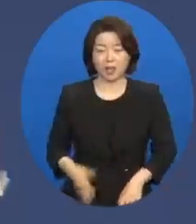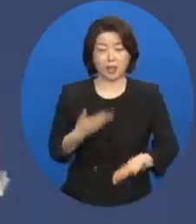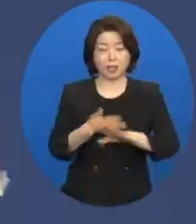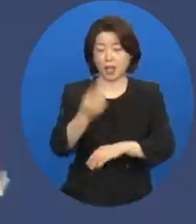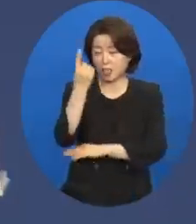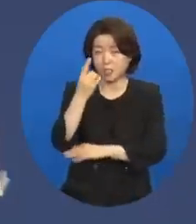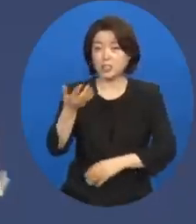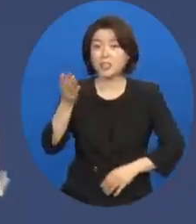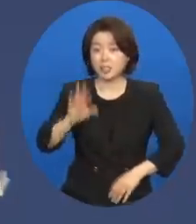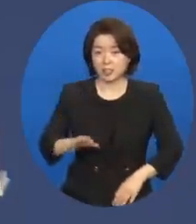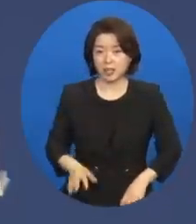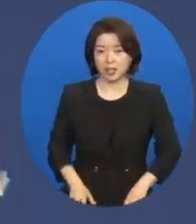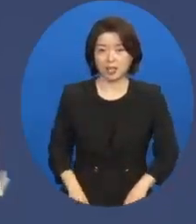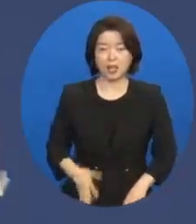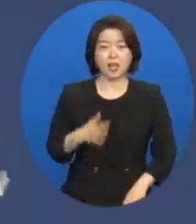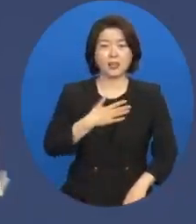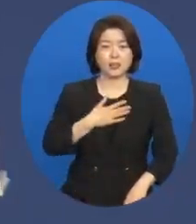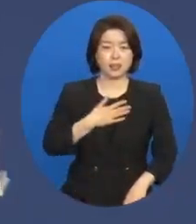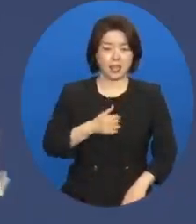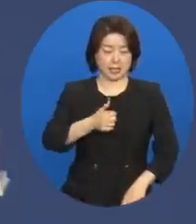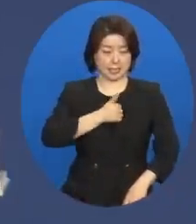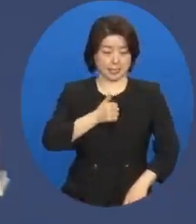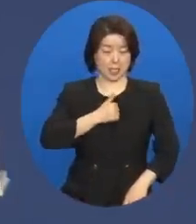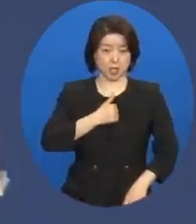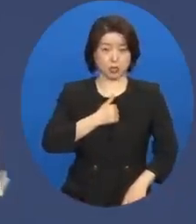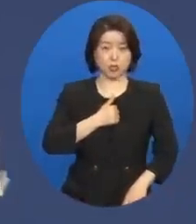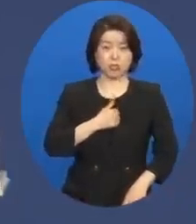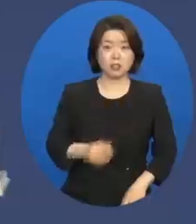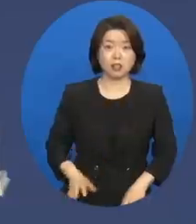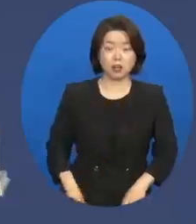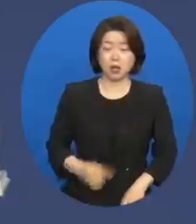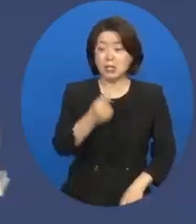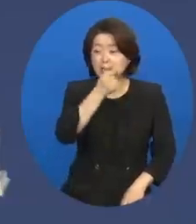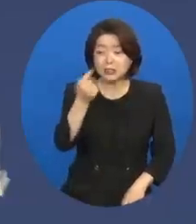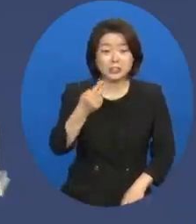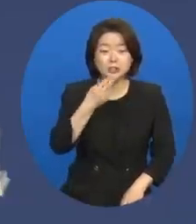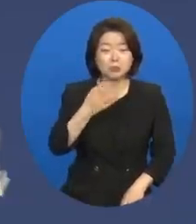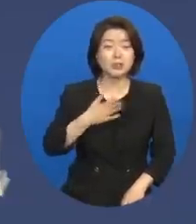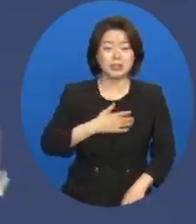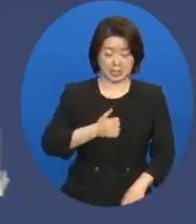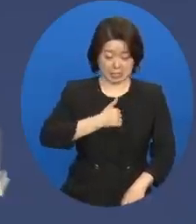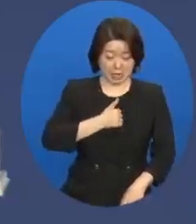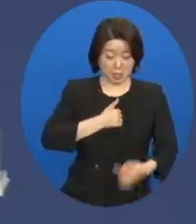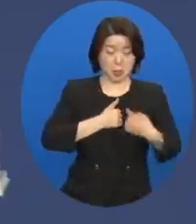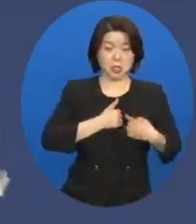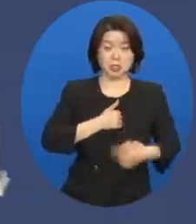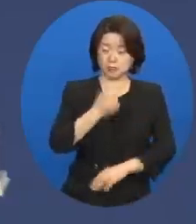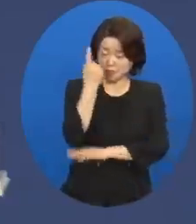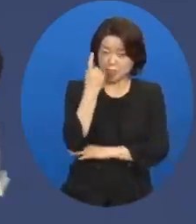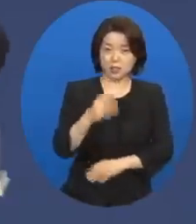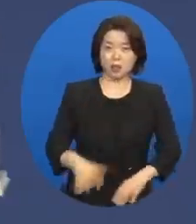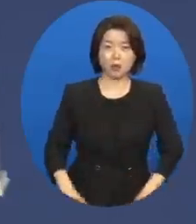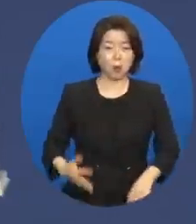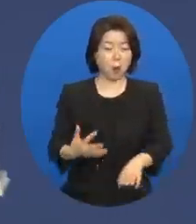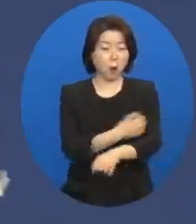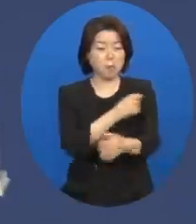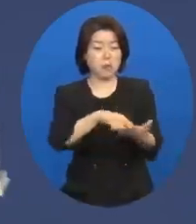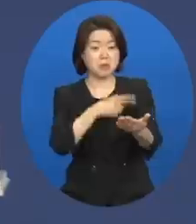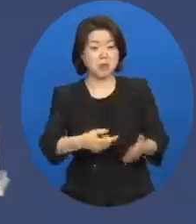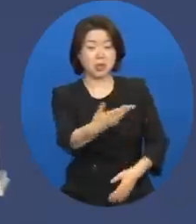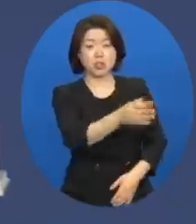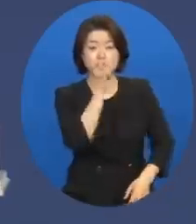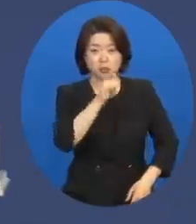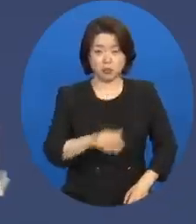지키는데 심지어는 내 자존심까지 근거도 없는 내 자존심 지키려고 얼마나 어마어마한 대가 지불하는지